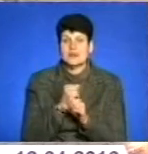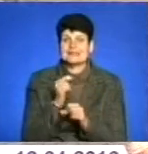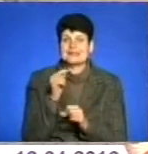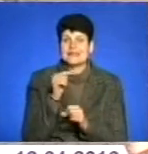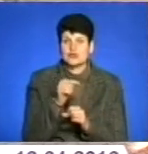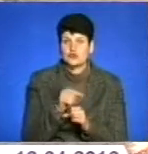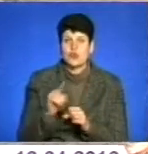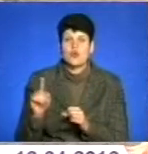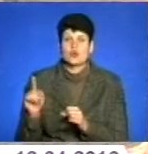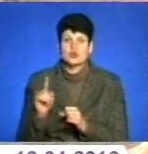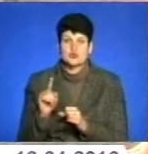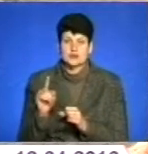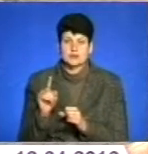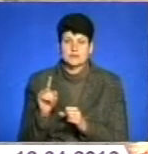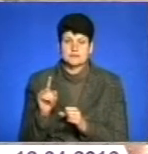щоб